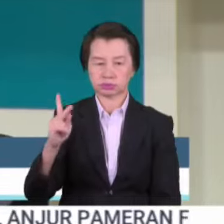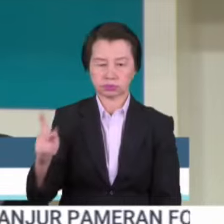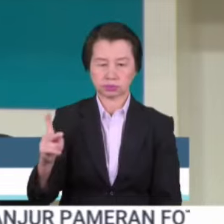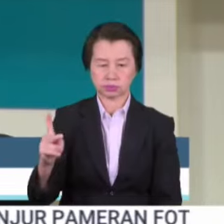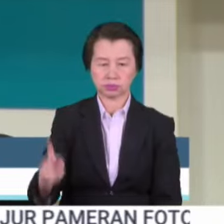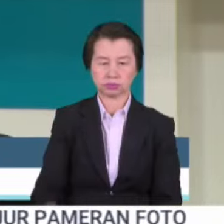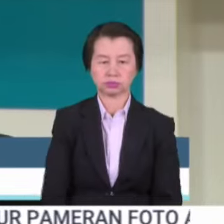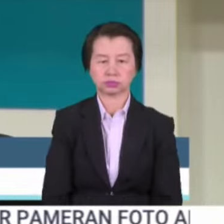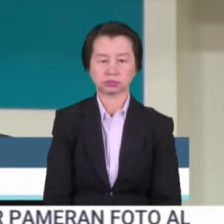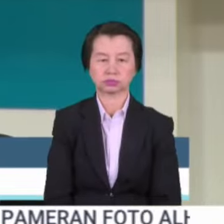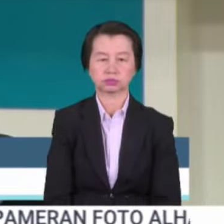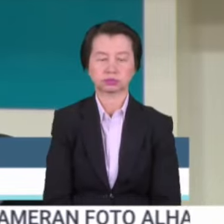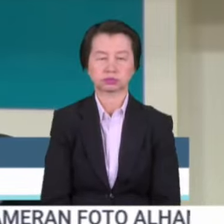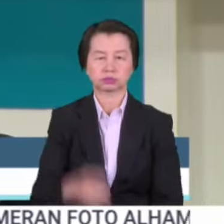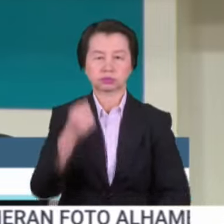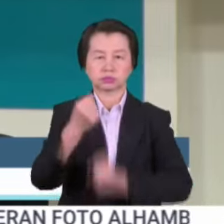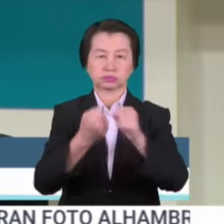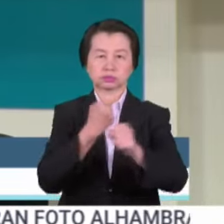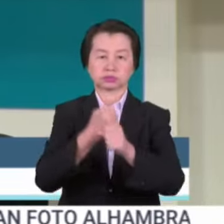Ismail